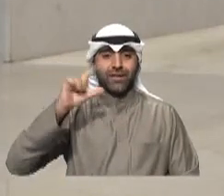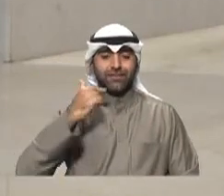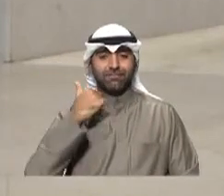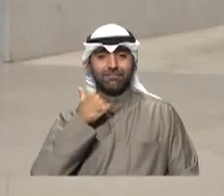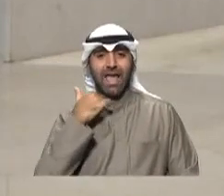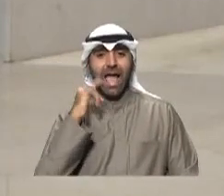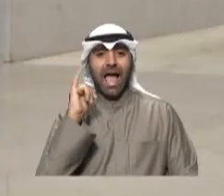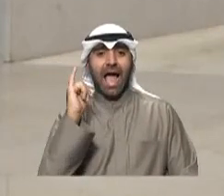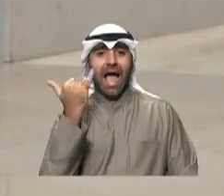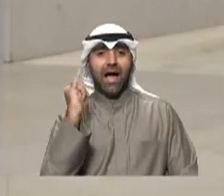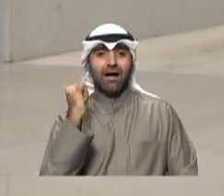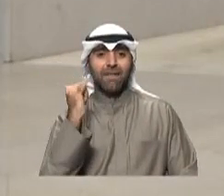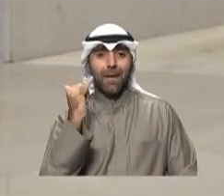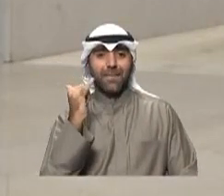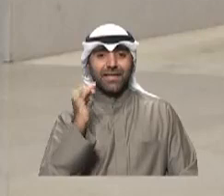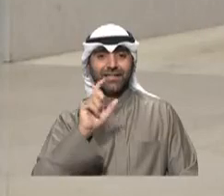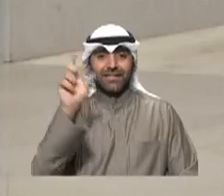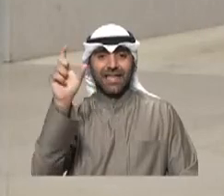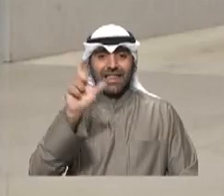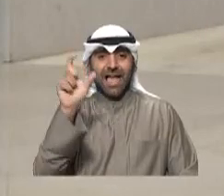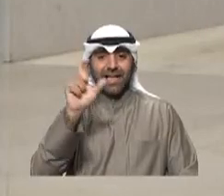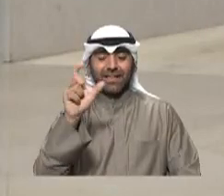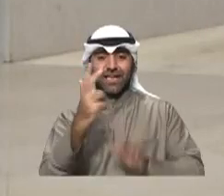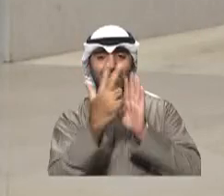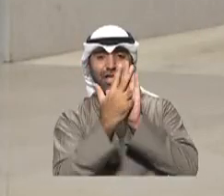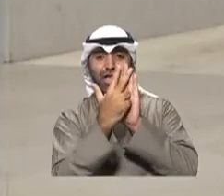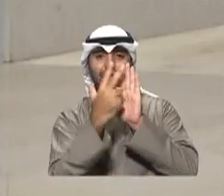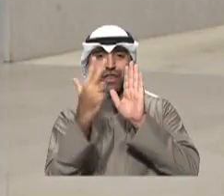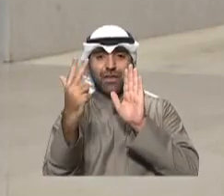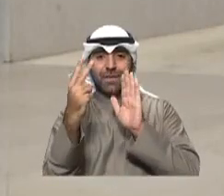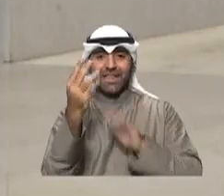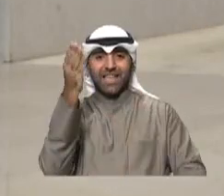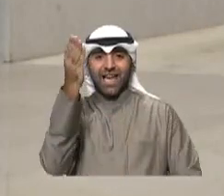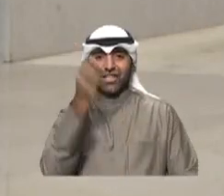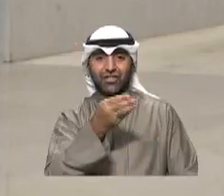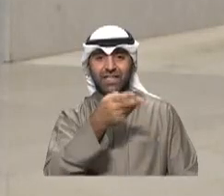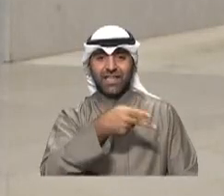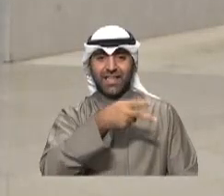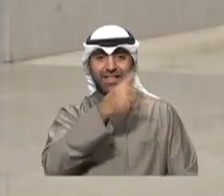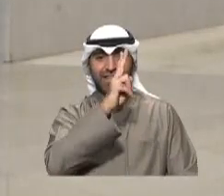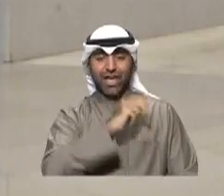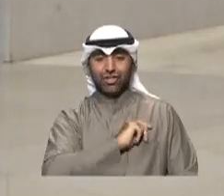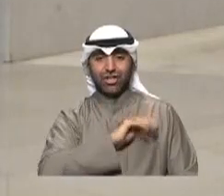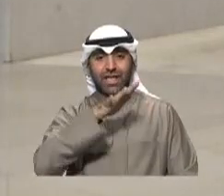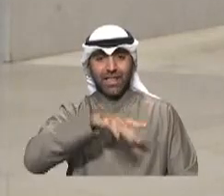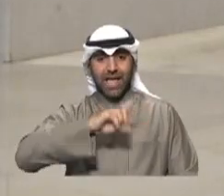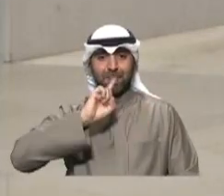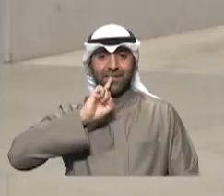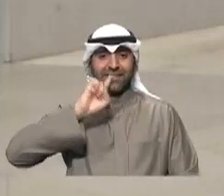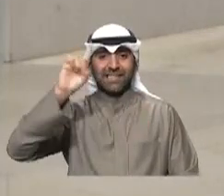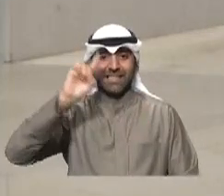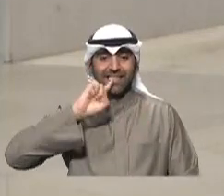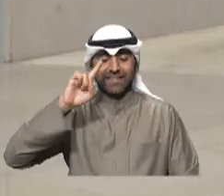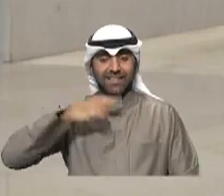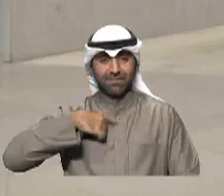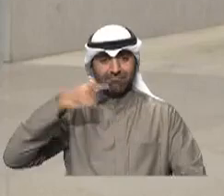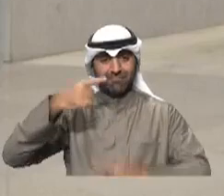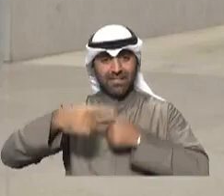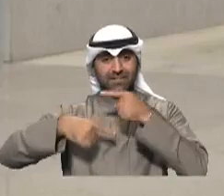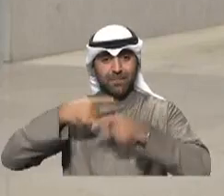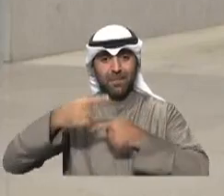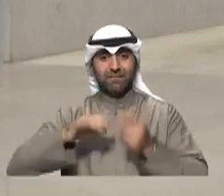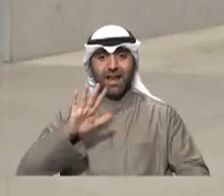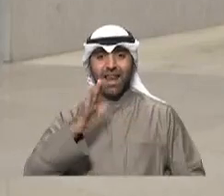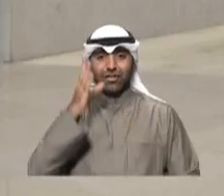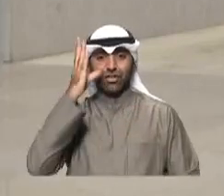المؤثرات الخارجيه اليوم اضعفه همم اللغه العربيه ك همم اساسيه اللي همم